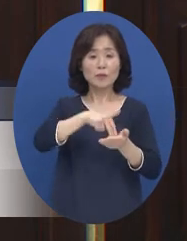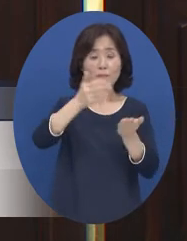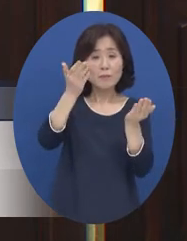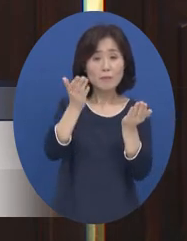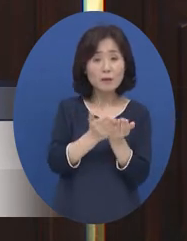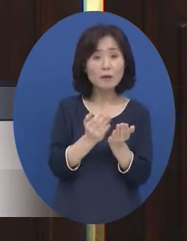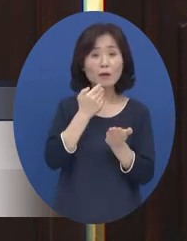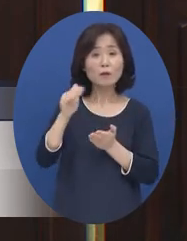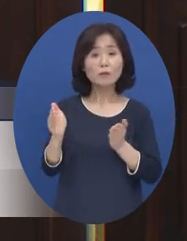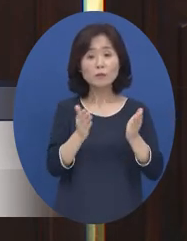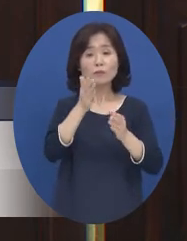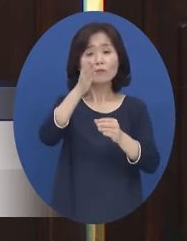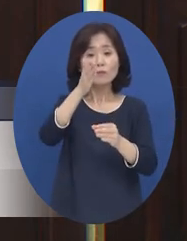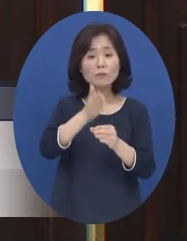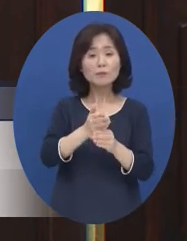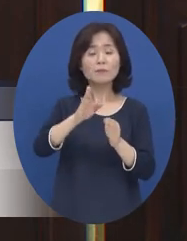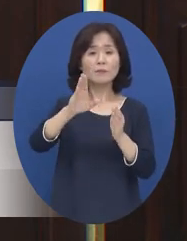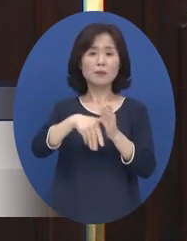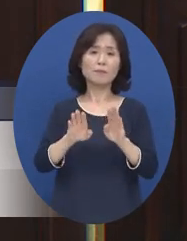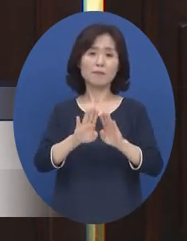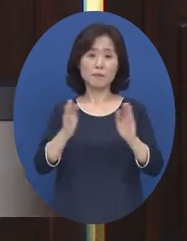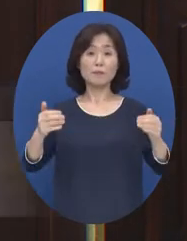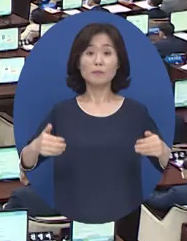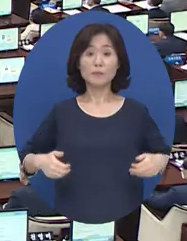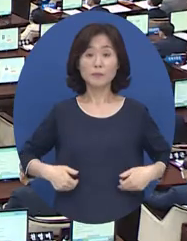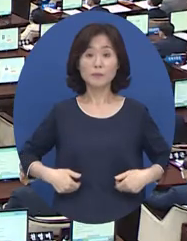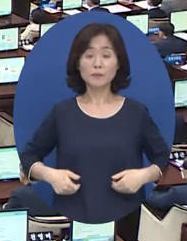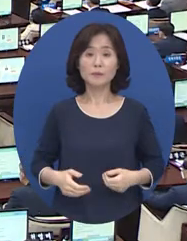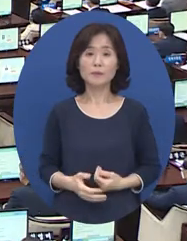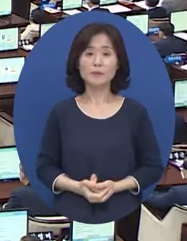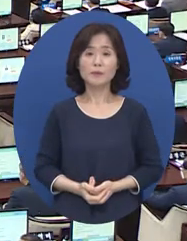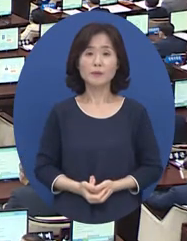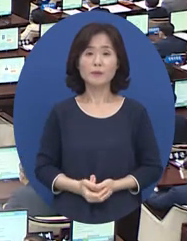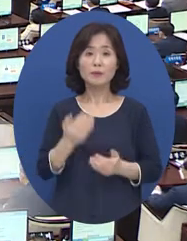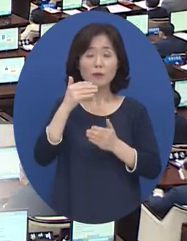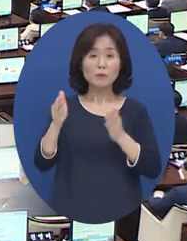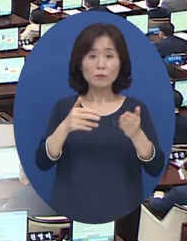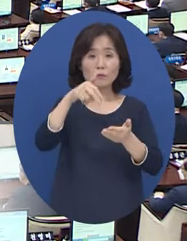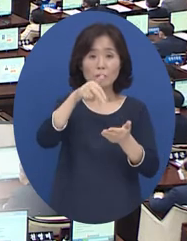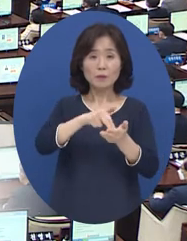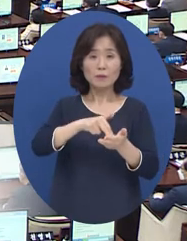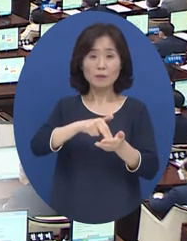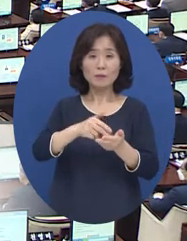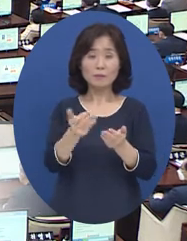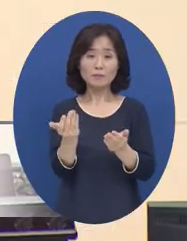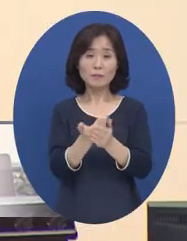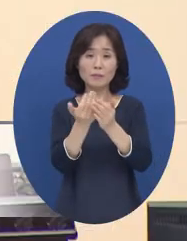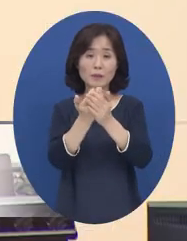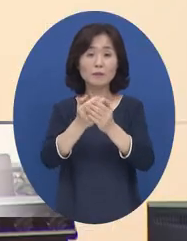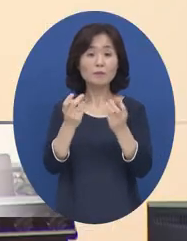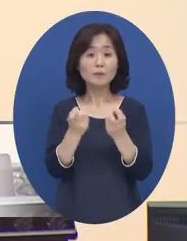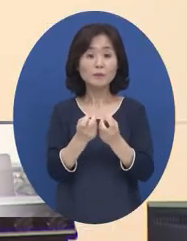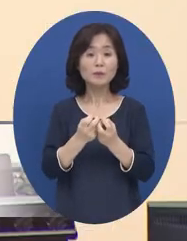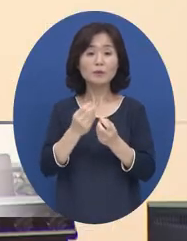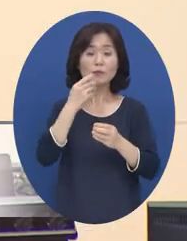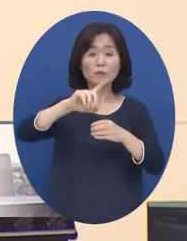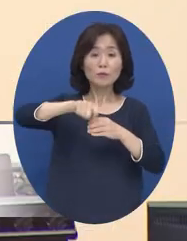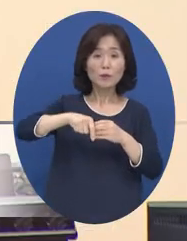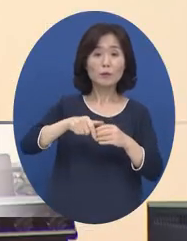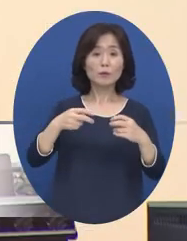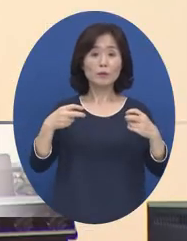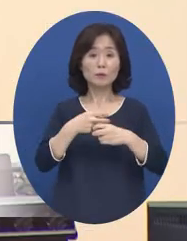걸맞는 경기 중 10 시대를 열어야 합니다 경도 위상 강화 방안으로는 수도권 교통방송 설립과